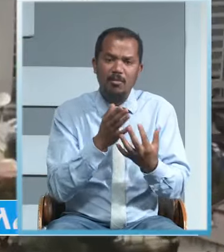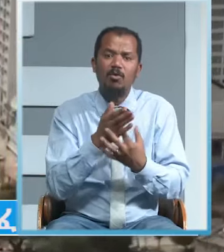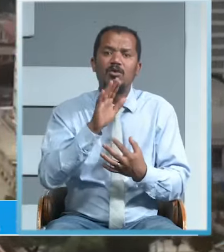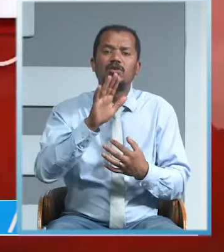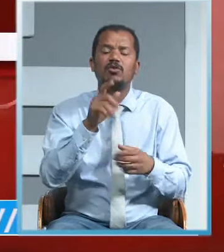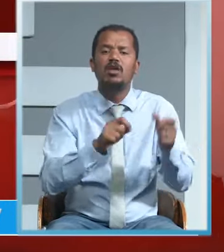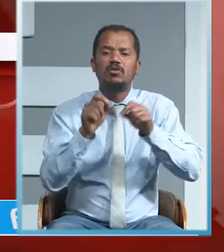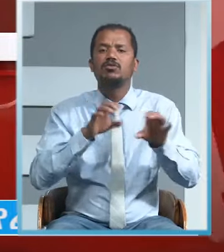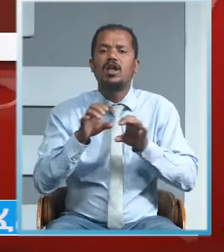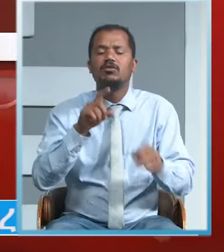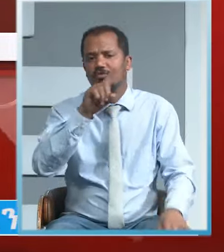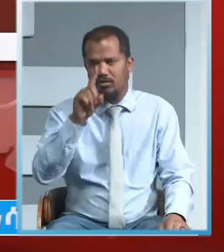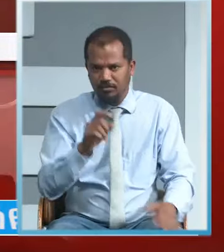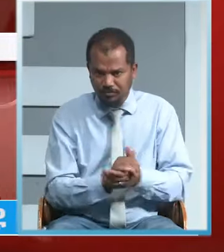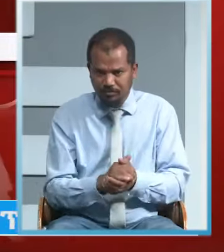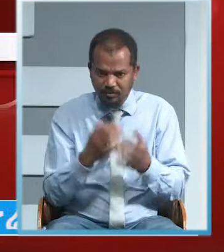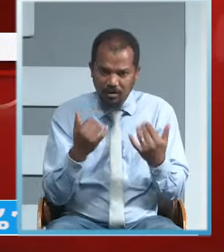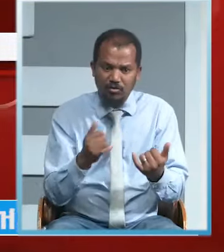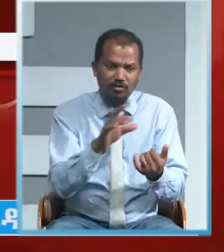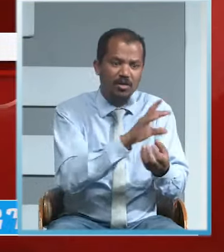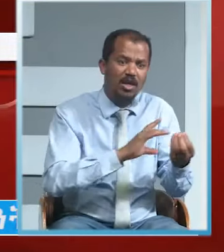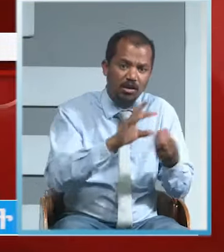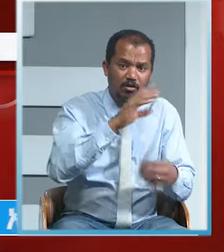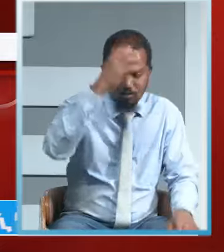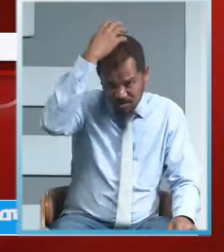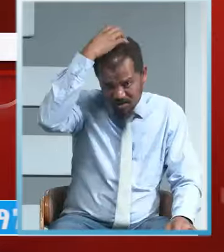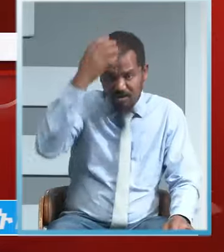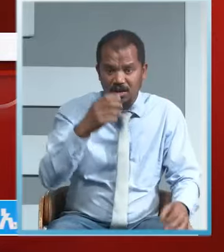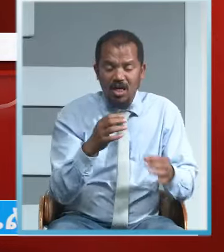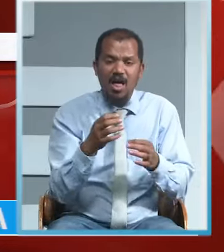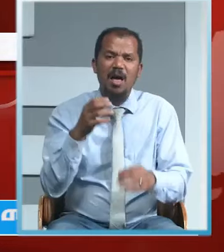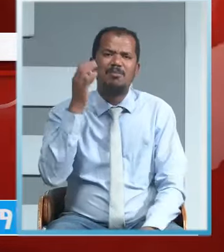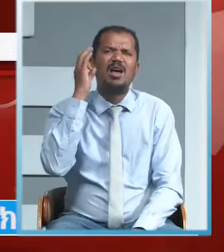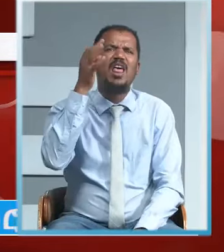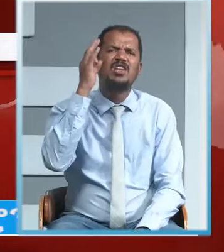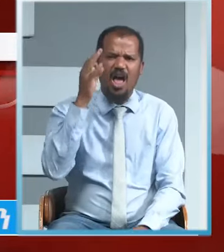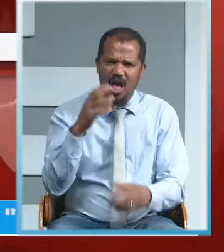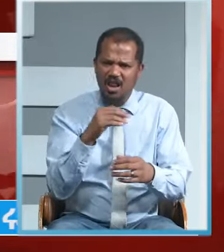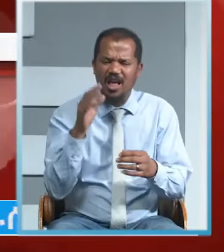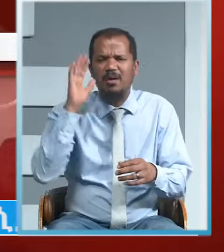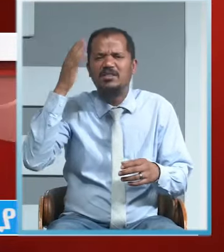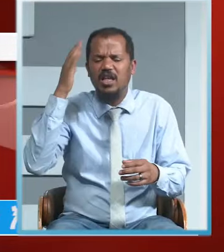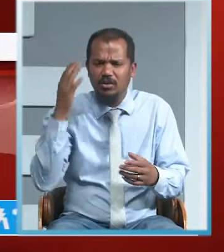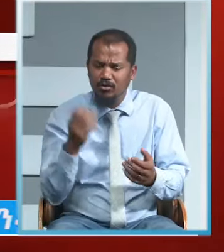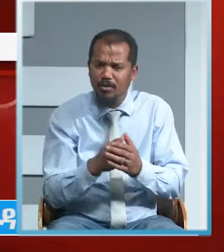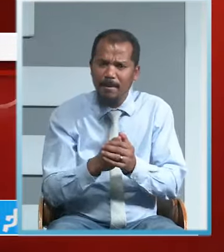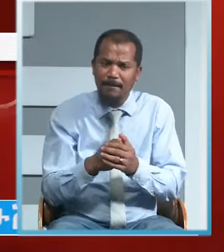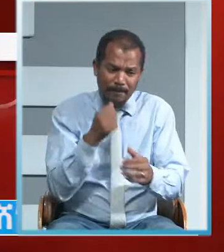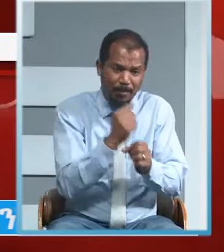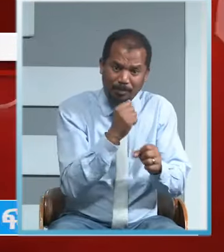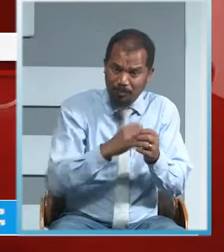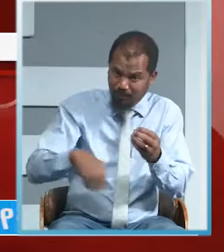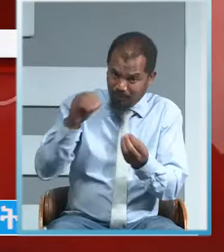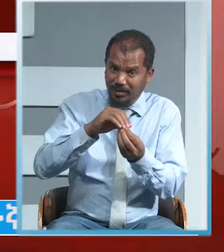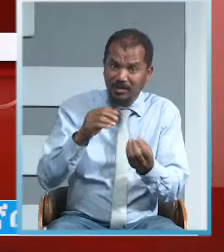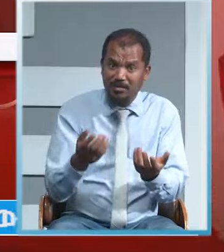እንዲያደርጉ ጠይቀዋል። አሁንም በድጋሚ የክልሉ መንግስት ከመግለጫ እና ከመሳሰሉት ስራዎች